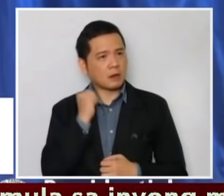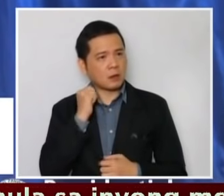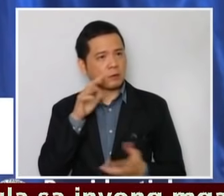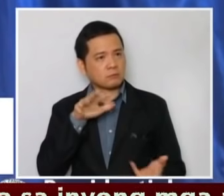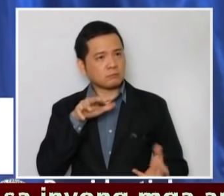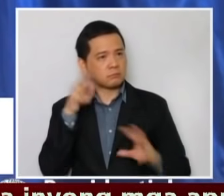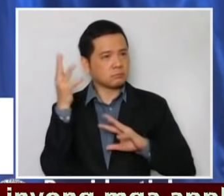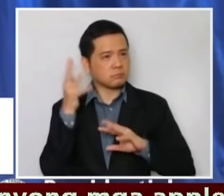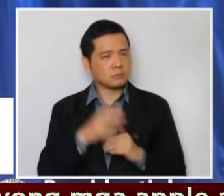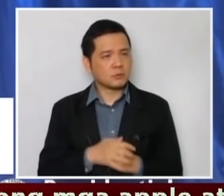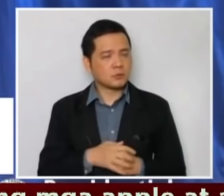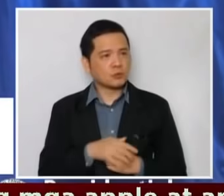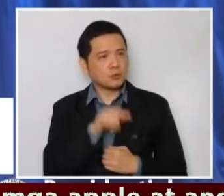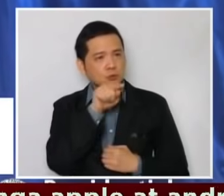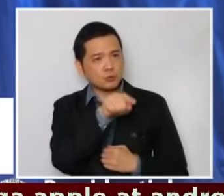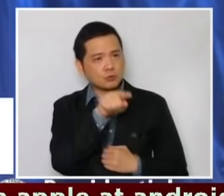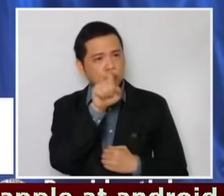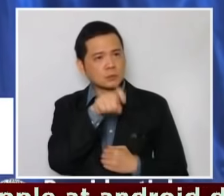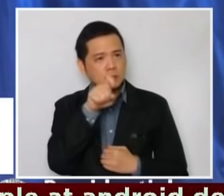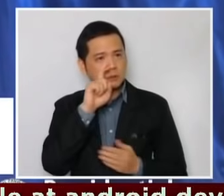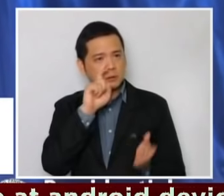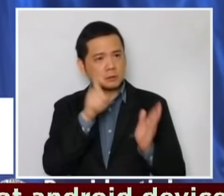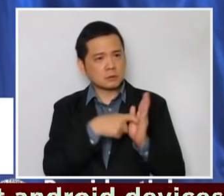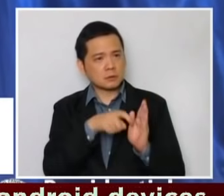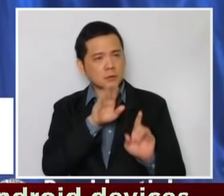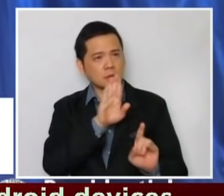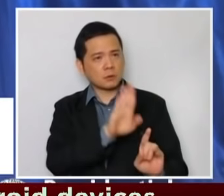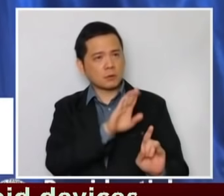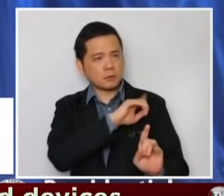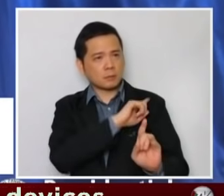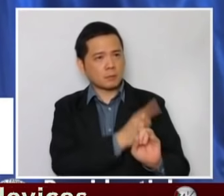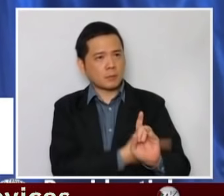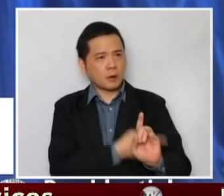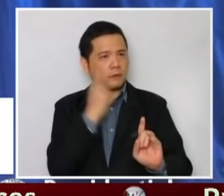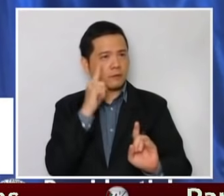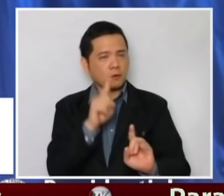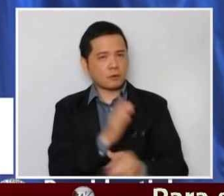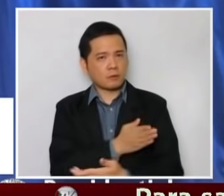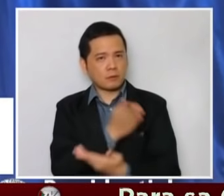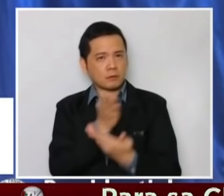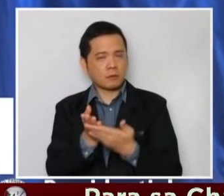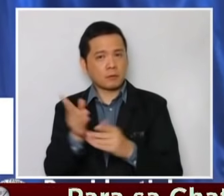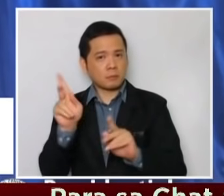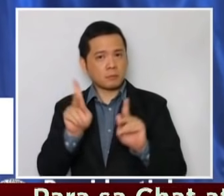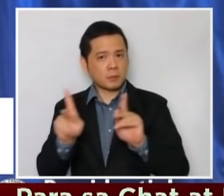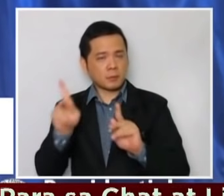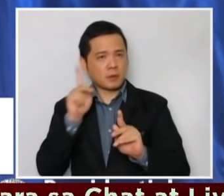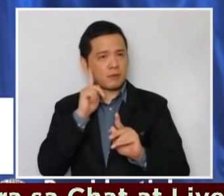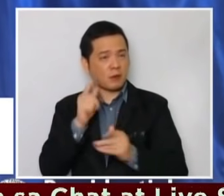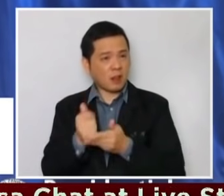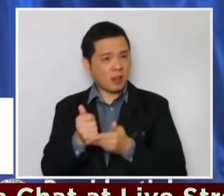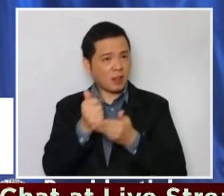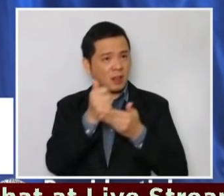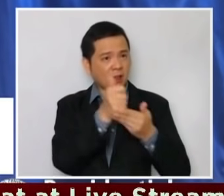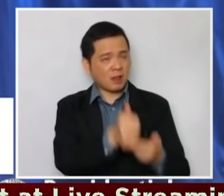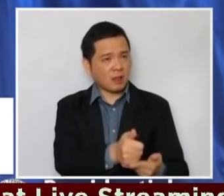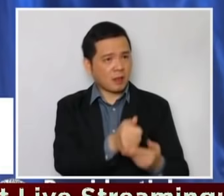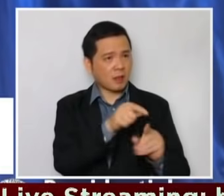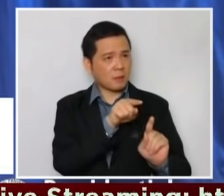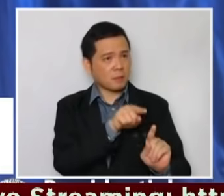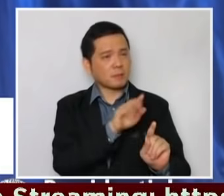Recognize your power to cite people to help you in aid of